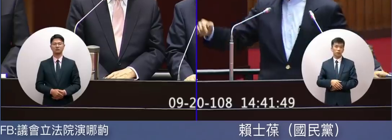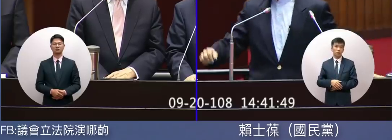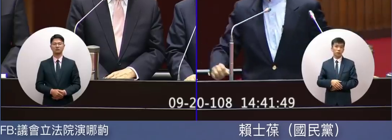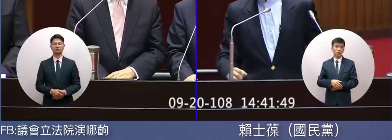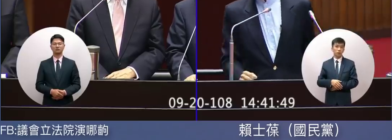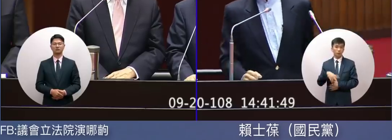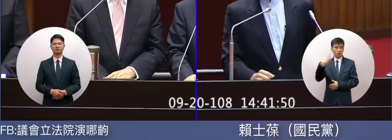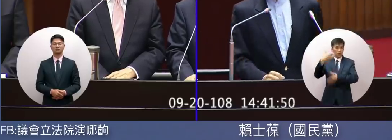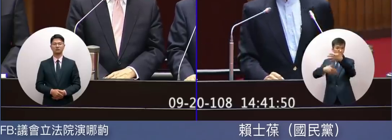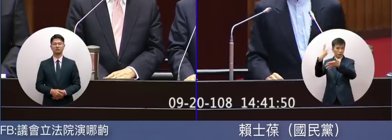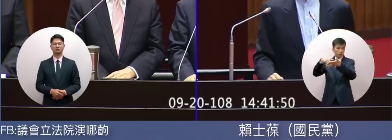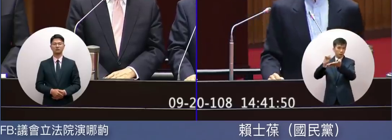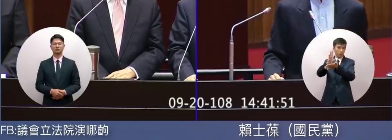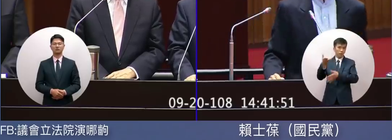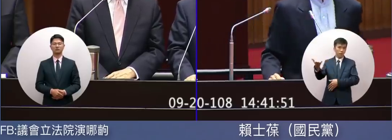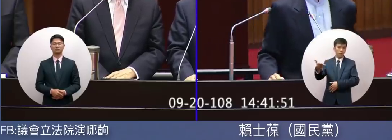你给我放出来。